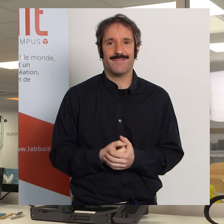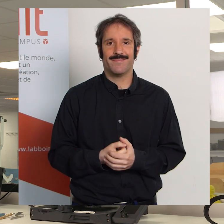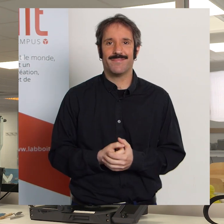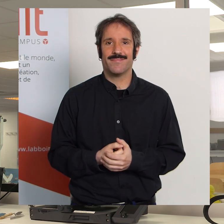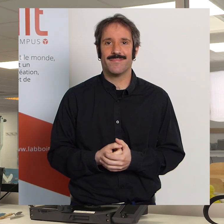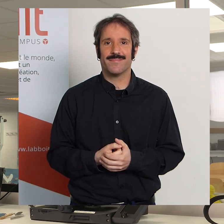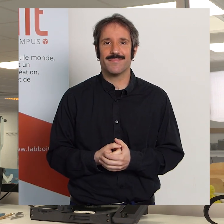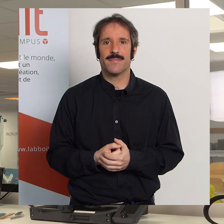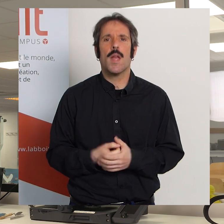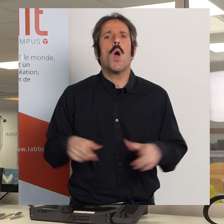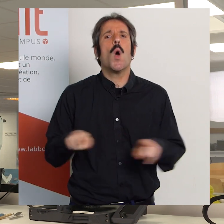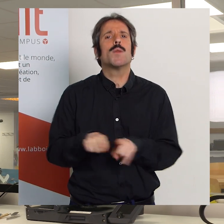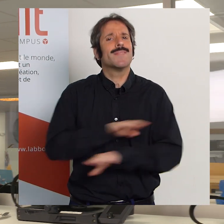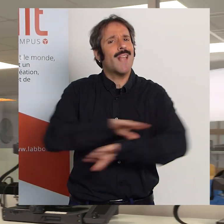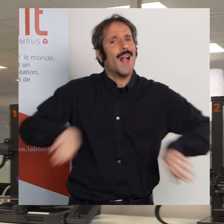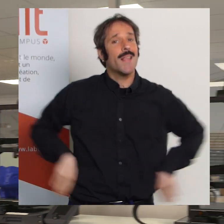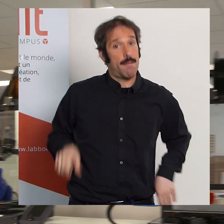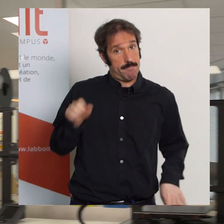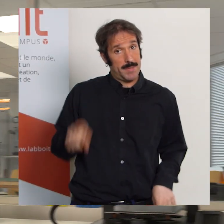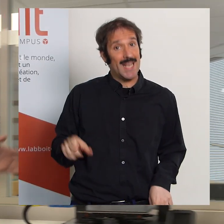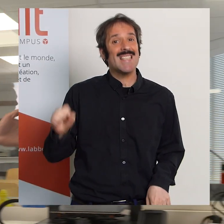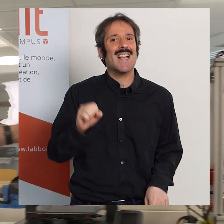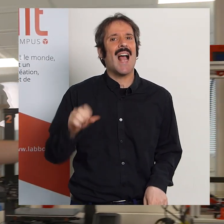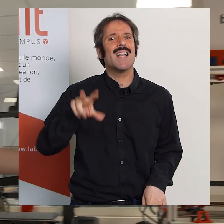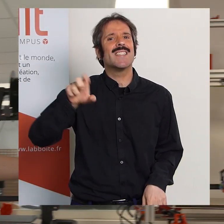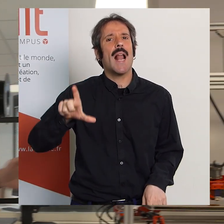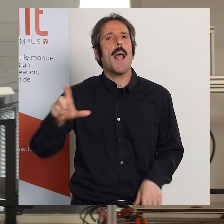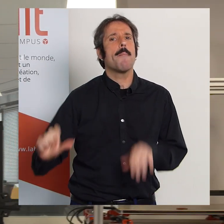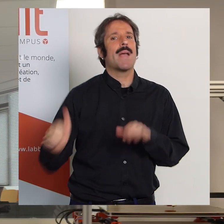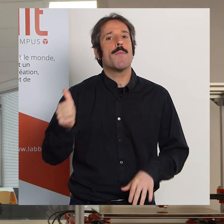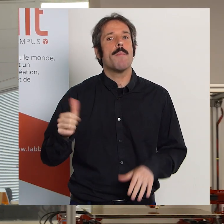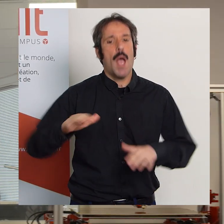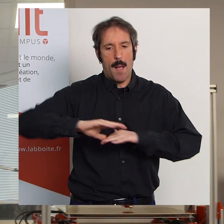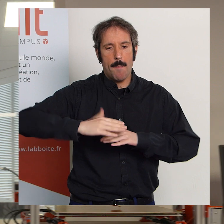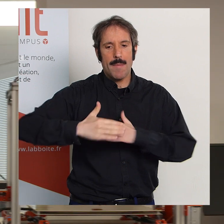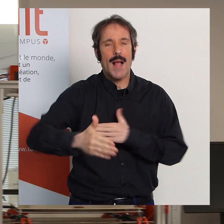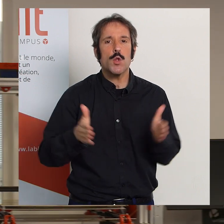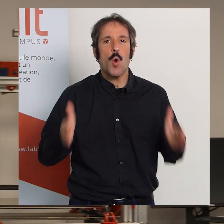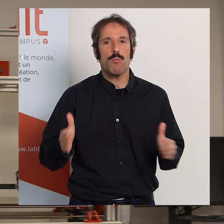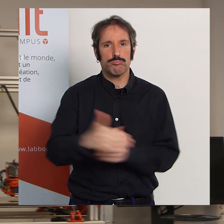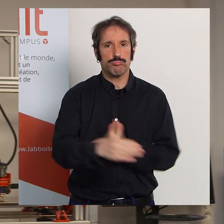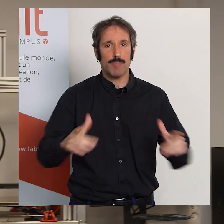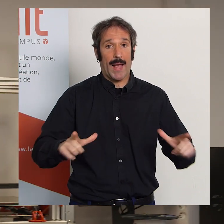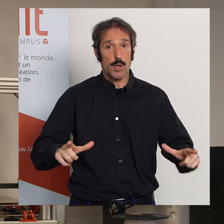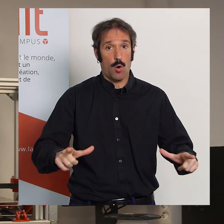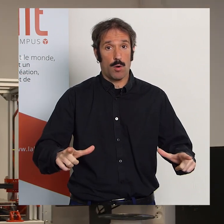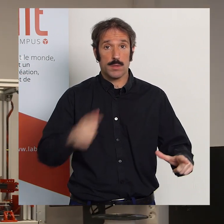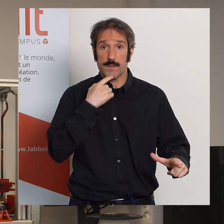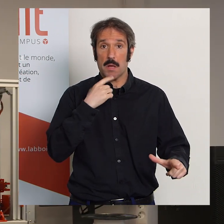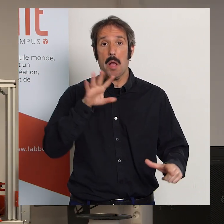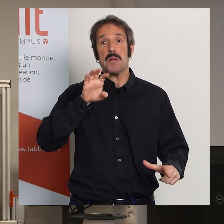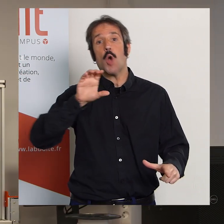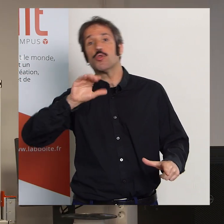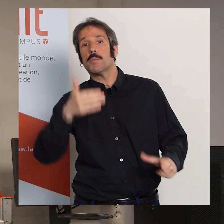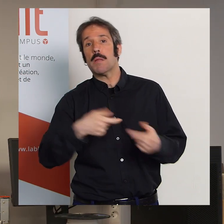bien. Et puis la dernière, c'est celle-ci, la Scalar XL Premium, avec un plateau qui est cette fois-ci rectangulaire. Donc